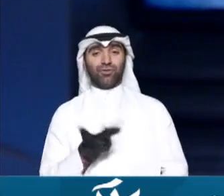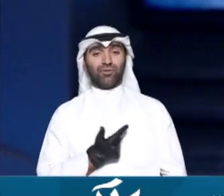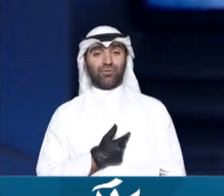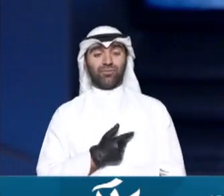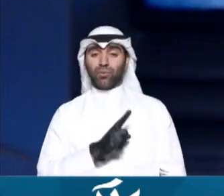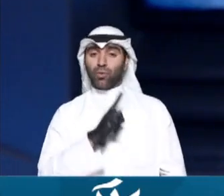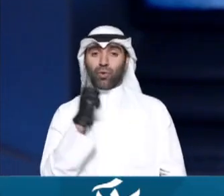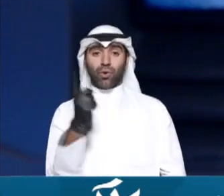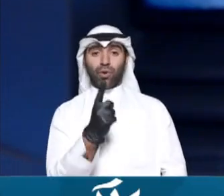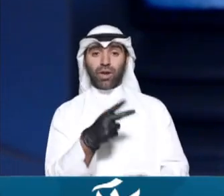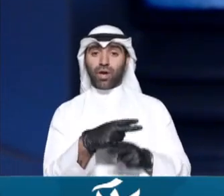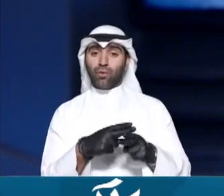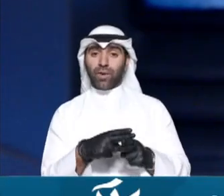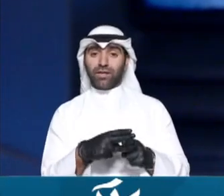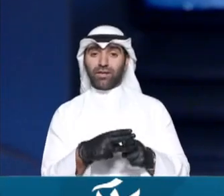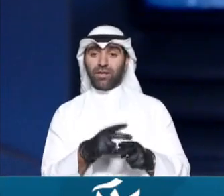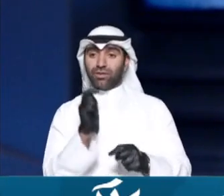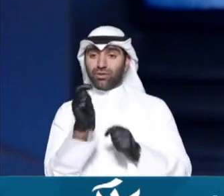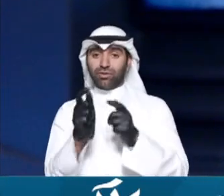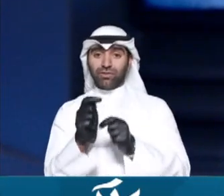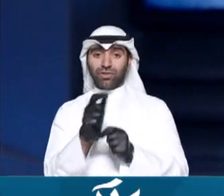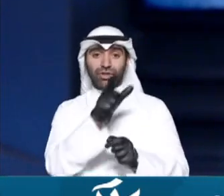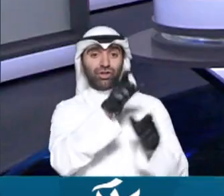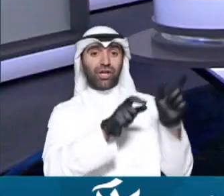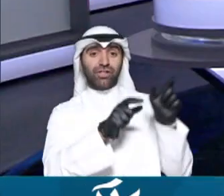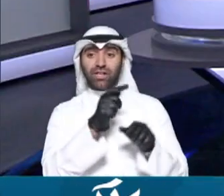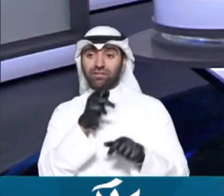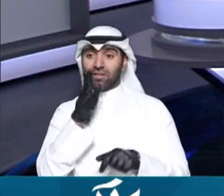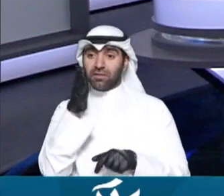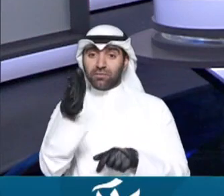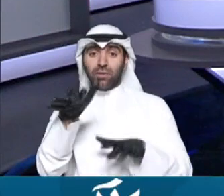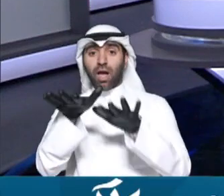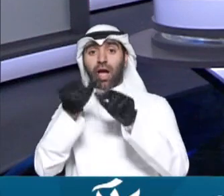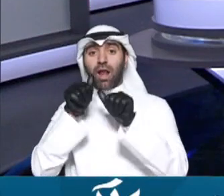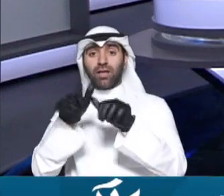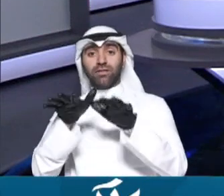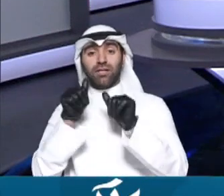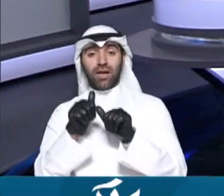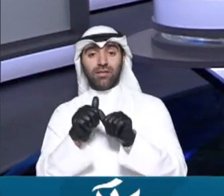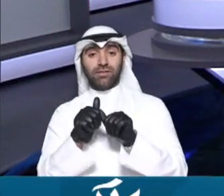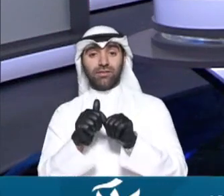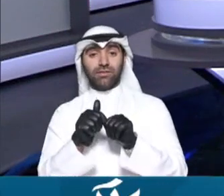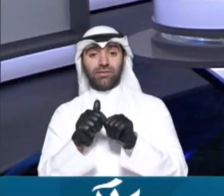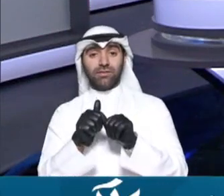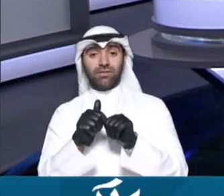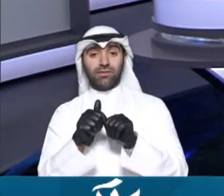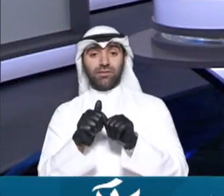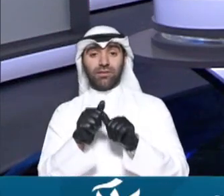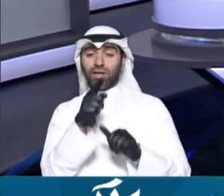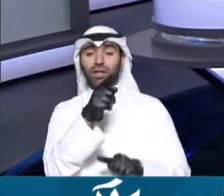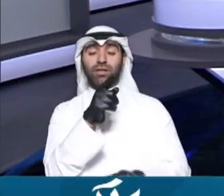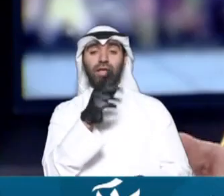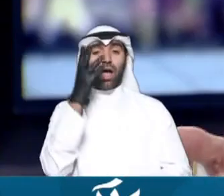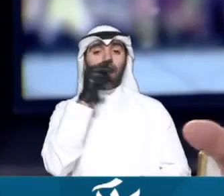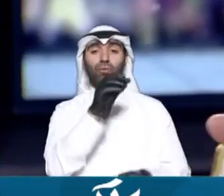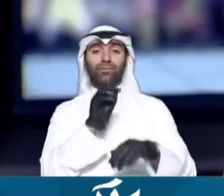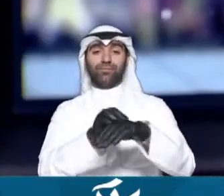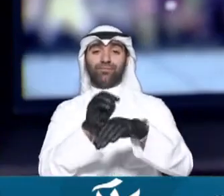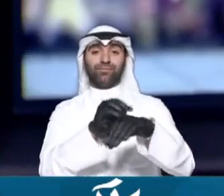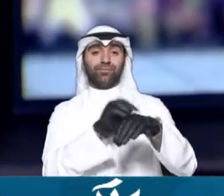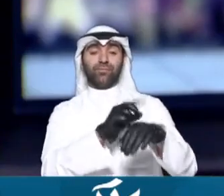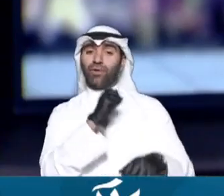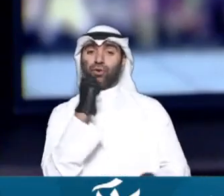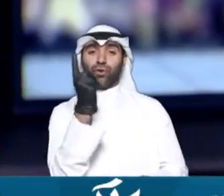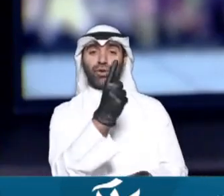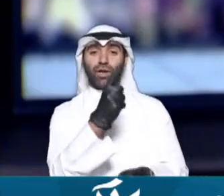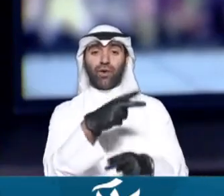يؤثر أيضا على حصة الآخرين. شو تقول طال عمرك في هالجانب؟ أقول الإيثار ثم الإيثار. نعم. ثم الإيثار. نعم. يا أخي